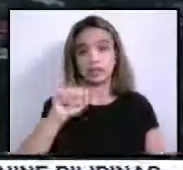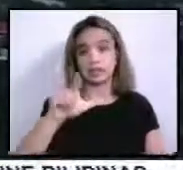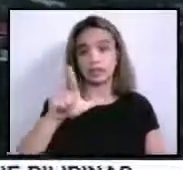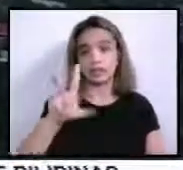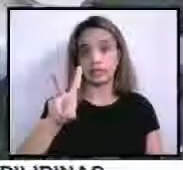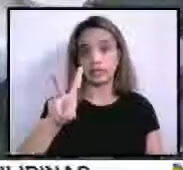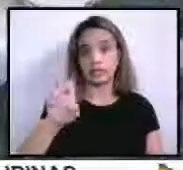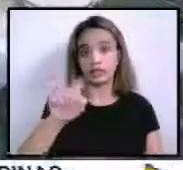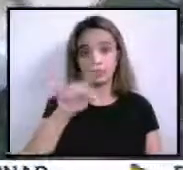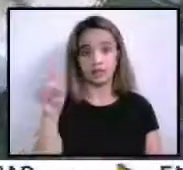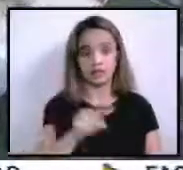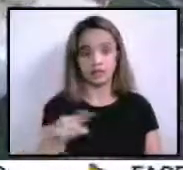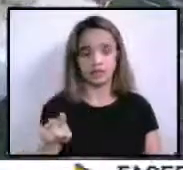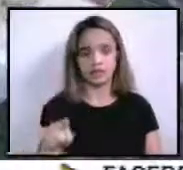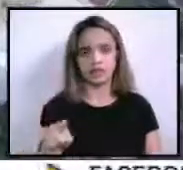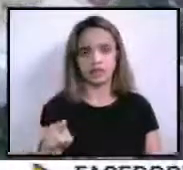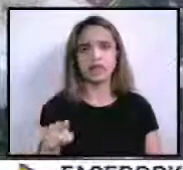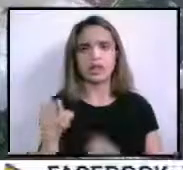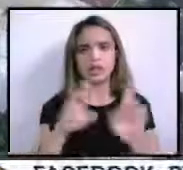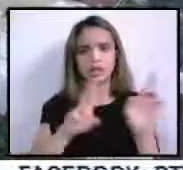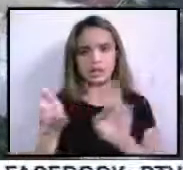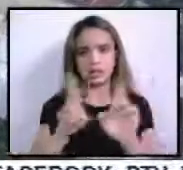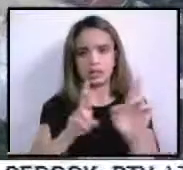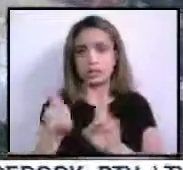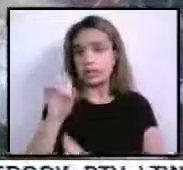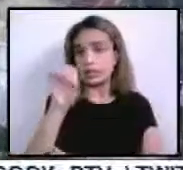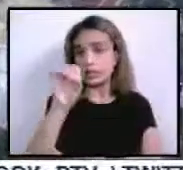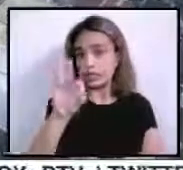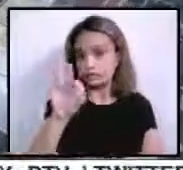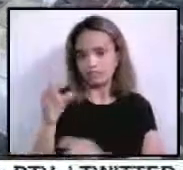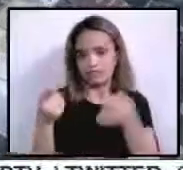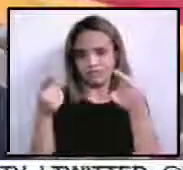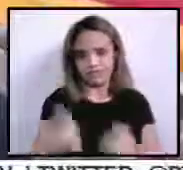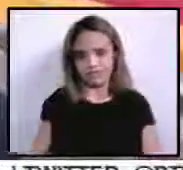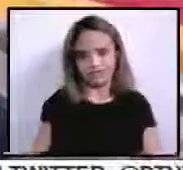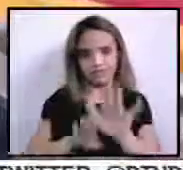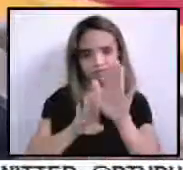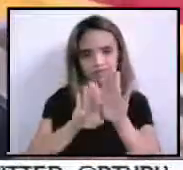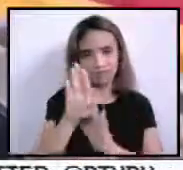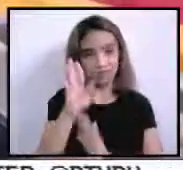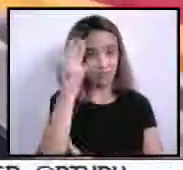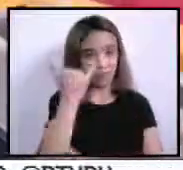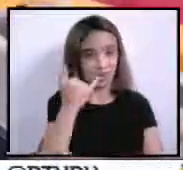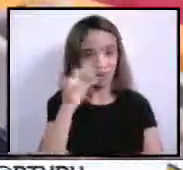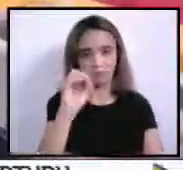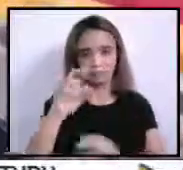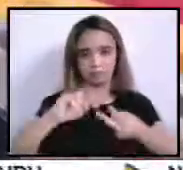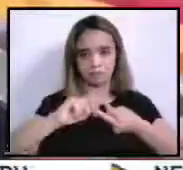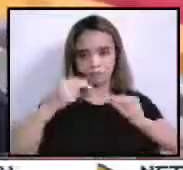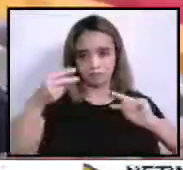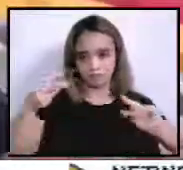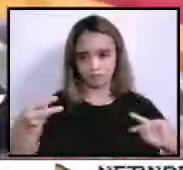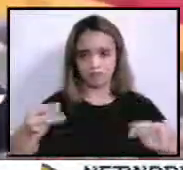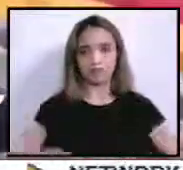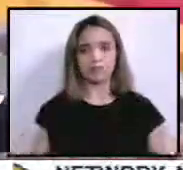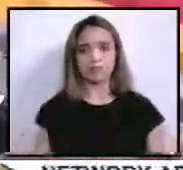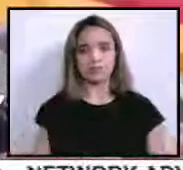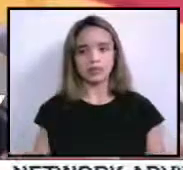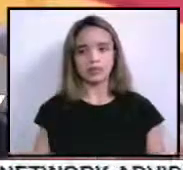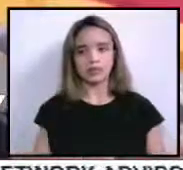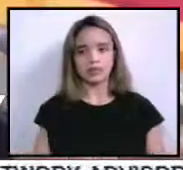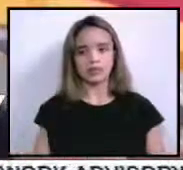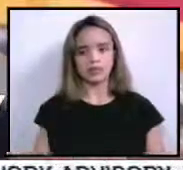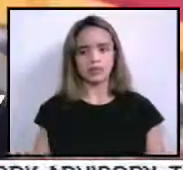posibleng pagtaas ng COVID-19 cases sa bansa dahil sa Omicron variant. We assure our countrymen that the